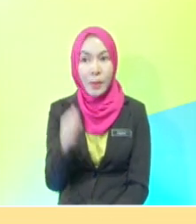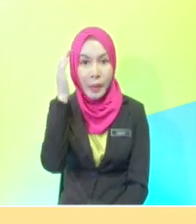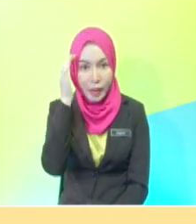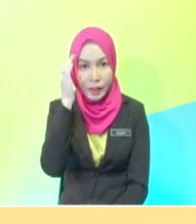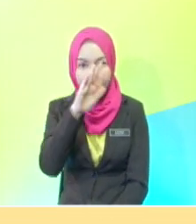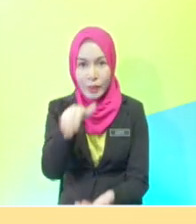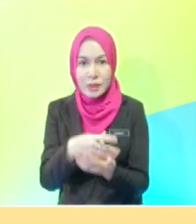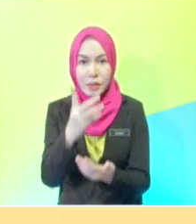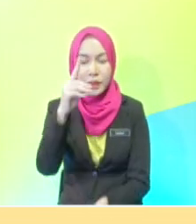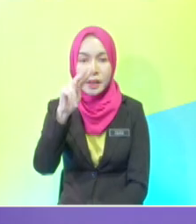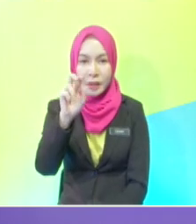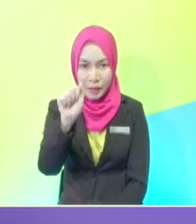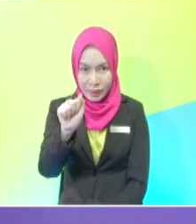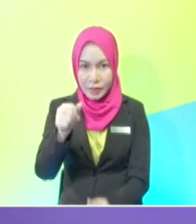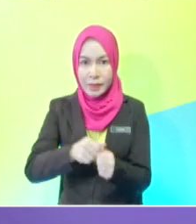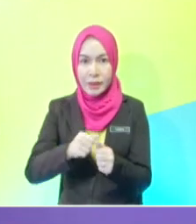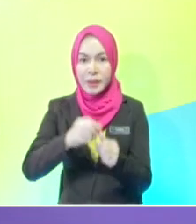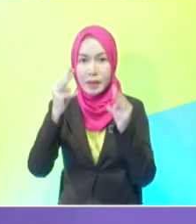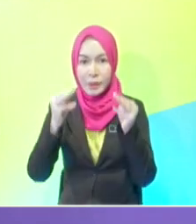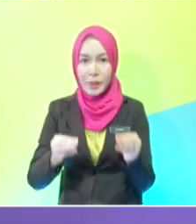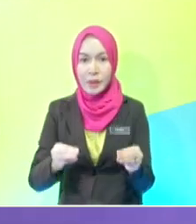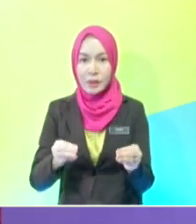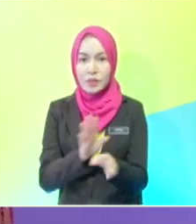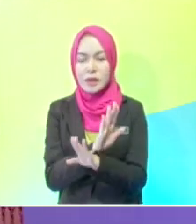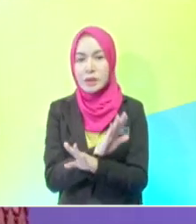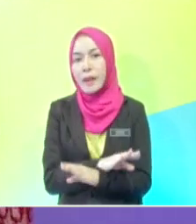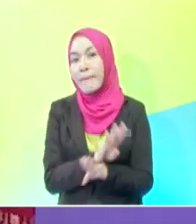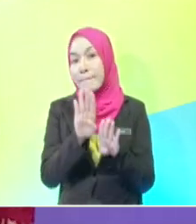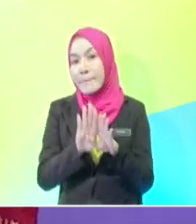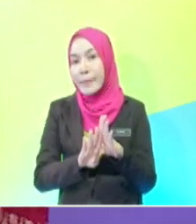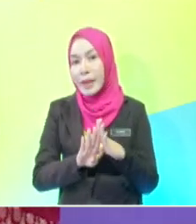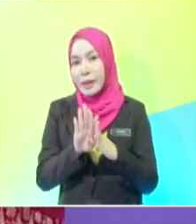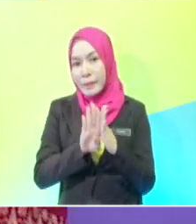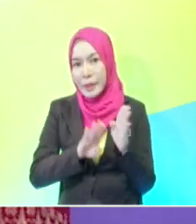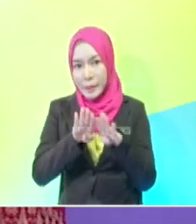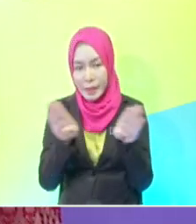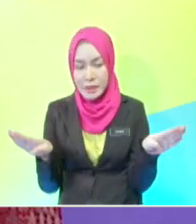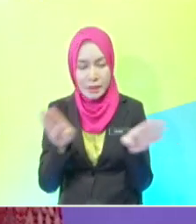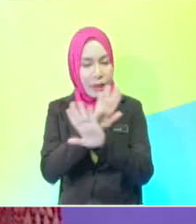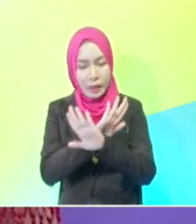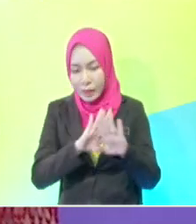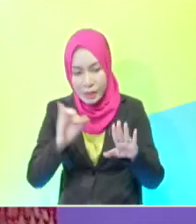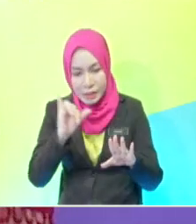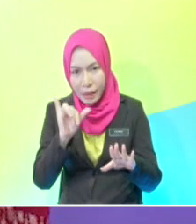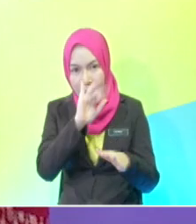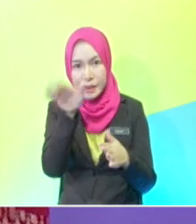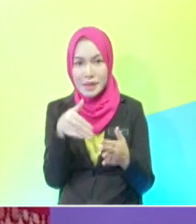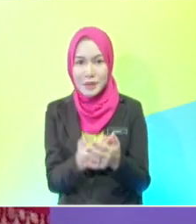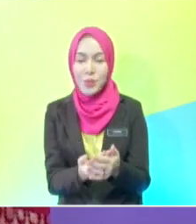DNA setiap manusia adalah berbeda semua orang di NBA